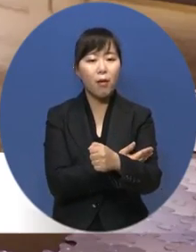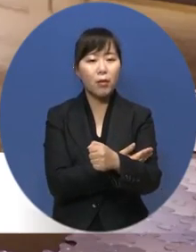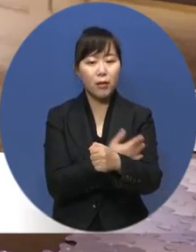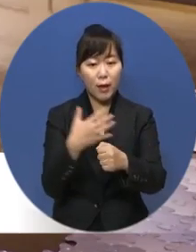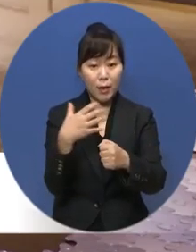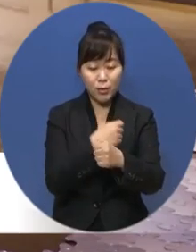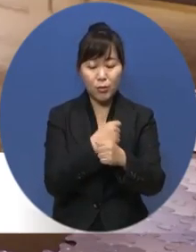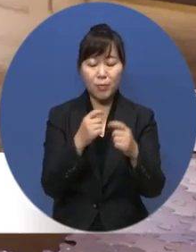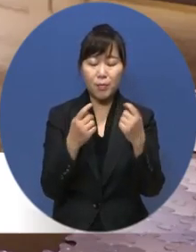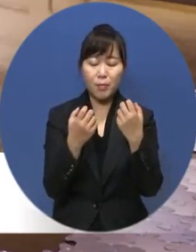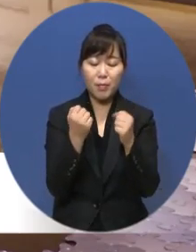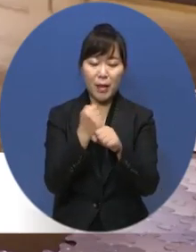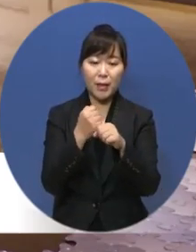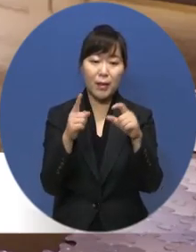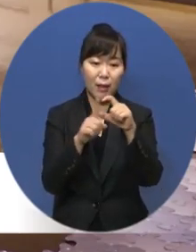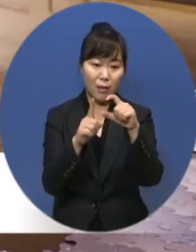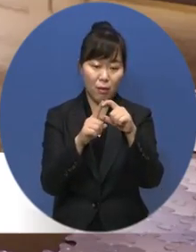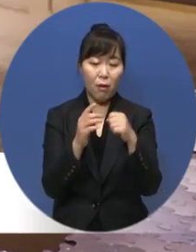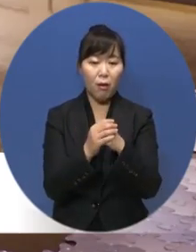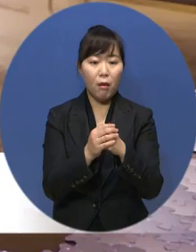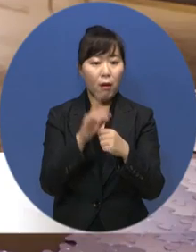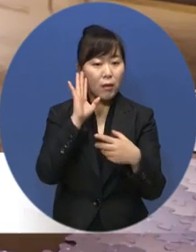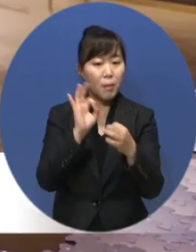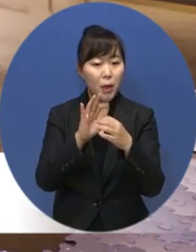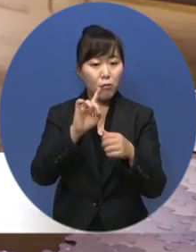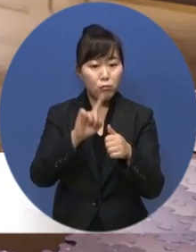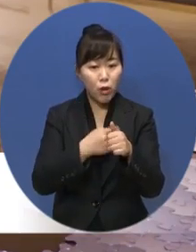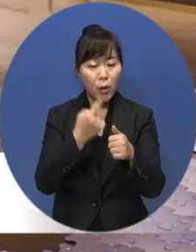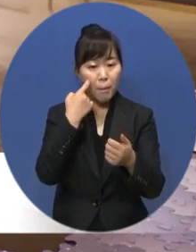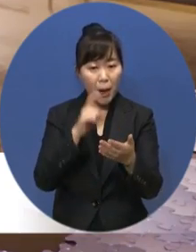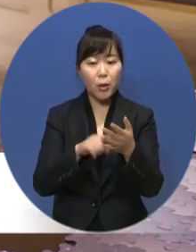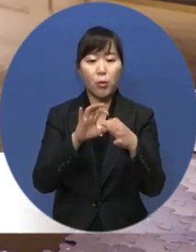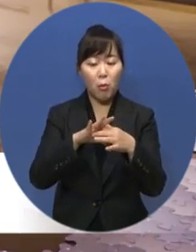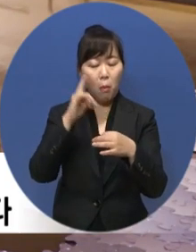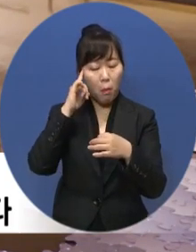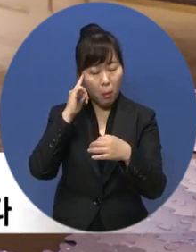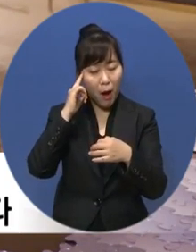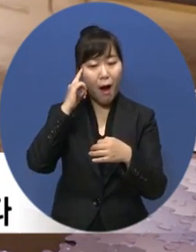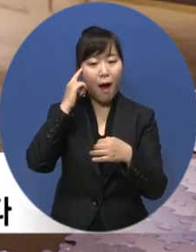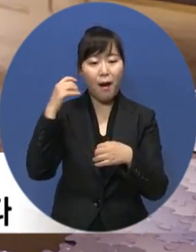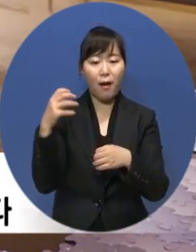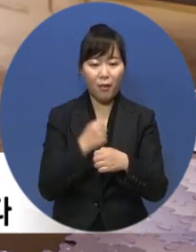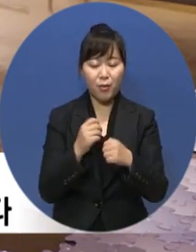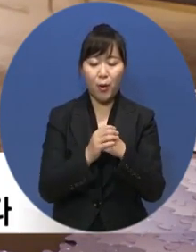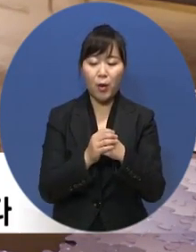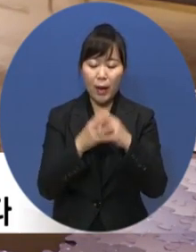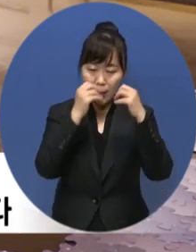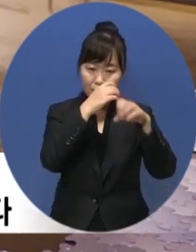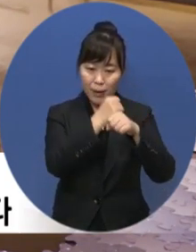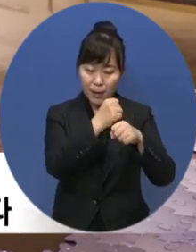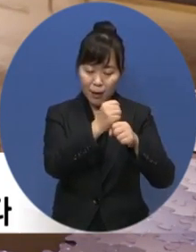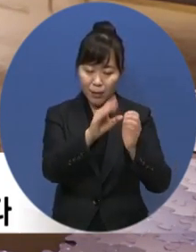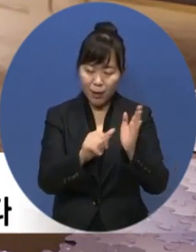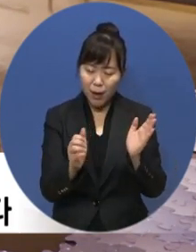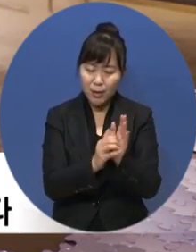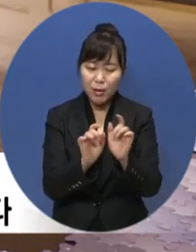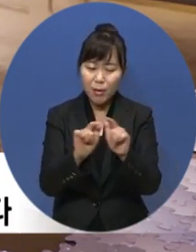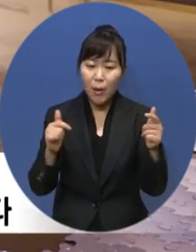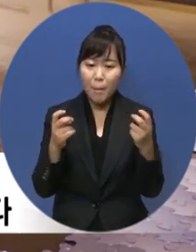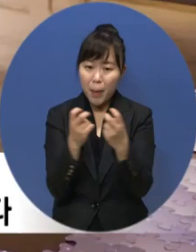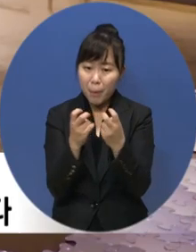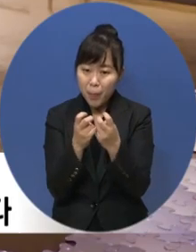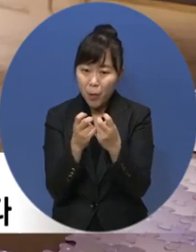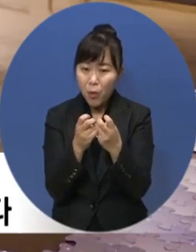단어입니다. 뜻밖의 우연의 발견을 통해 창의적 영감을 얻고 창작으로 이어지기까지 다양한